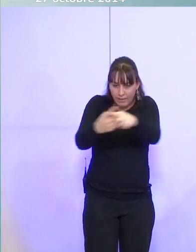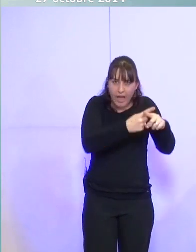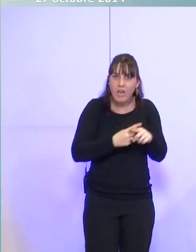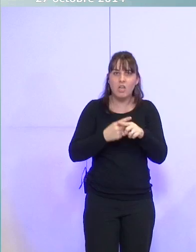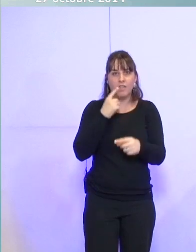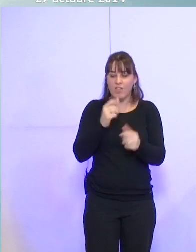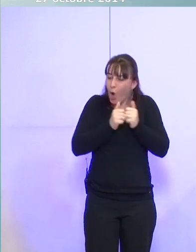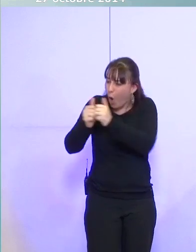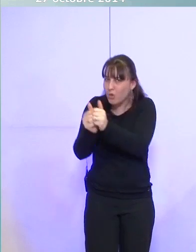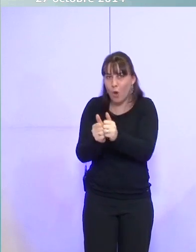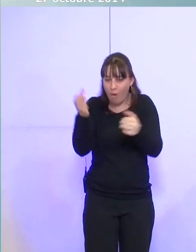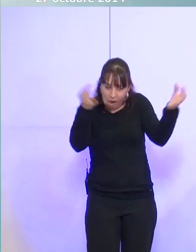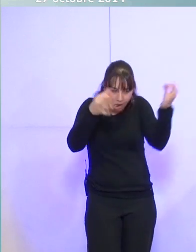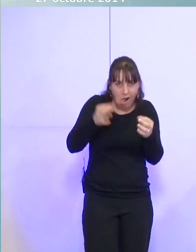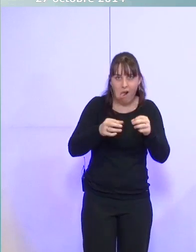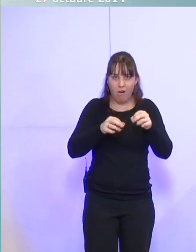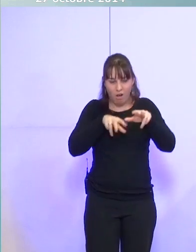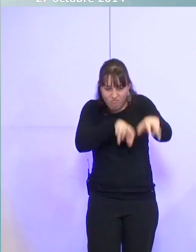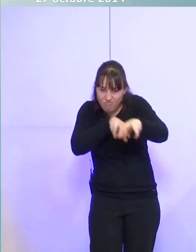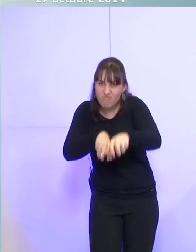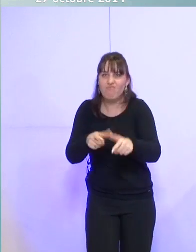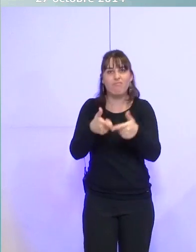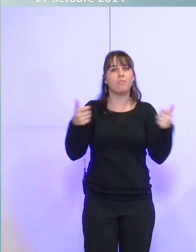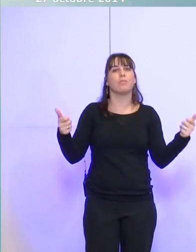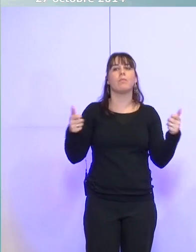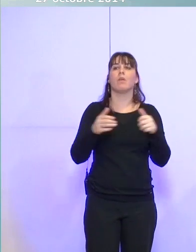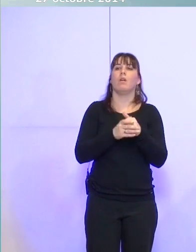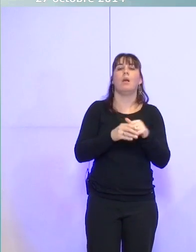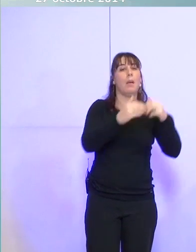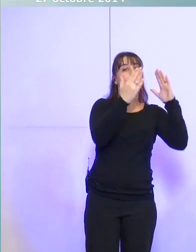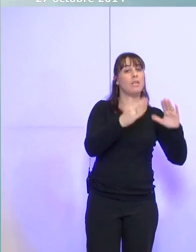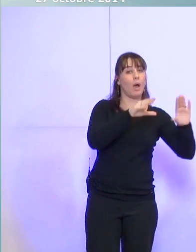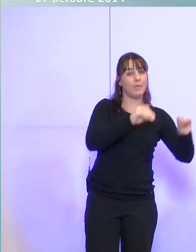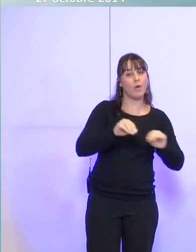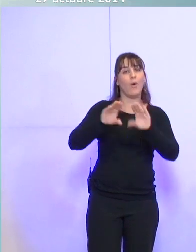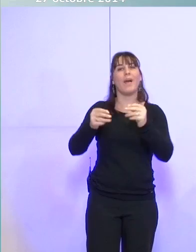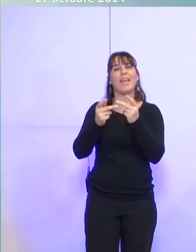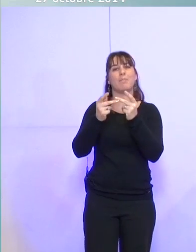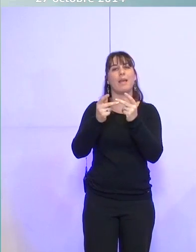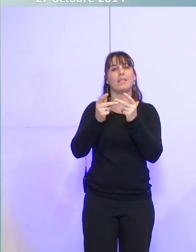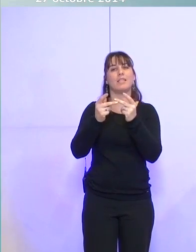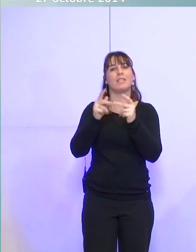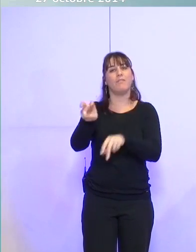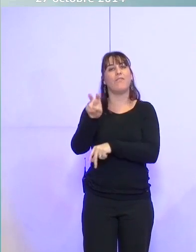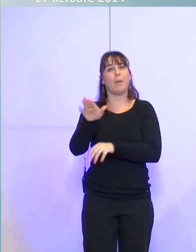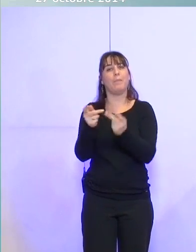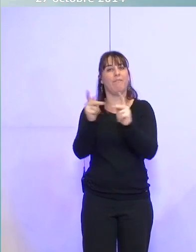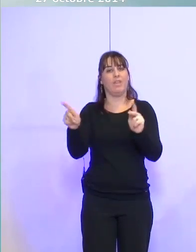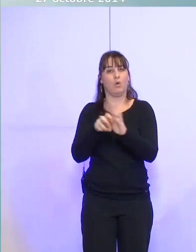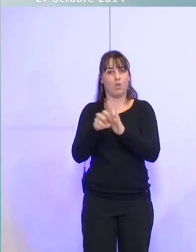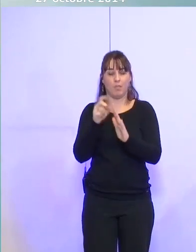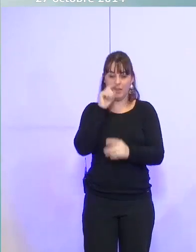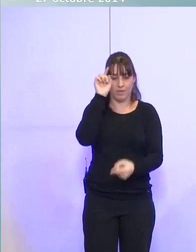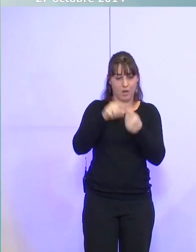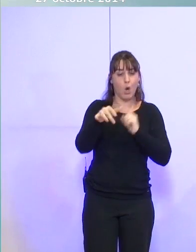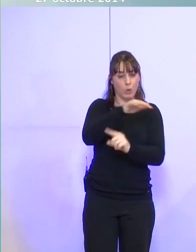terre ensemble. Le service des espaces verts ainsi que les maisons des habitants avaient un rôle d'accompagnement tant technique que social,